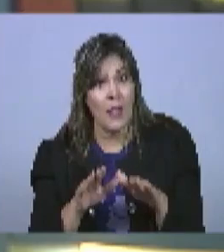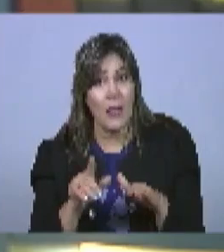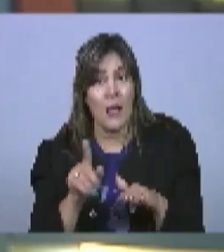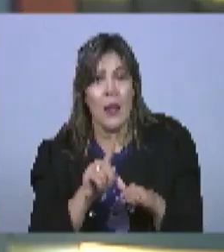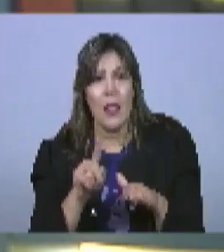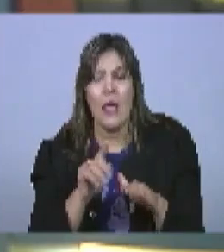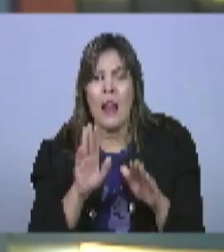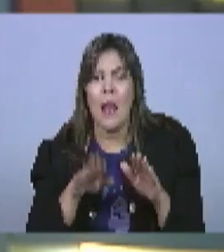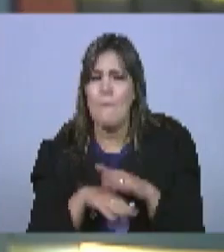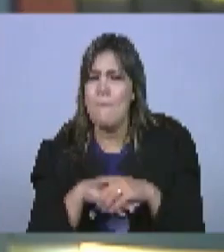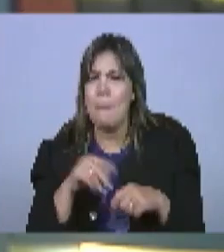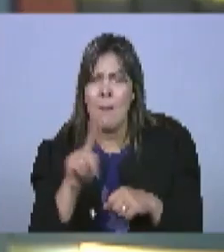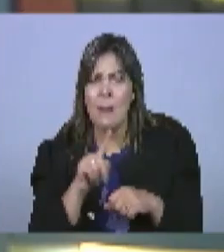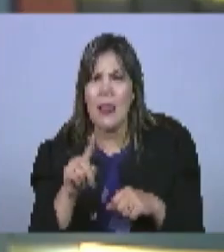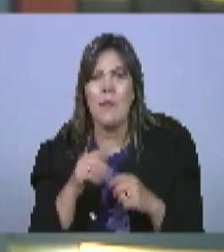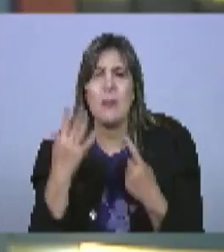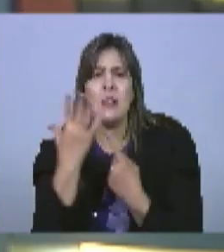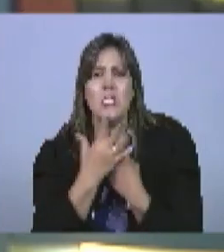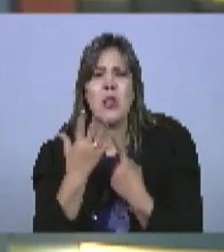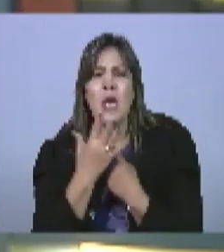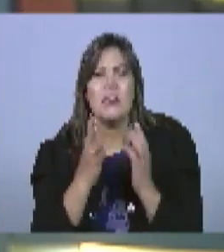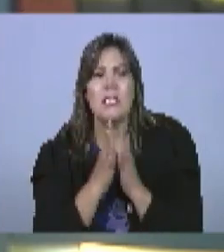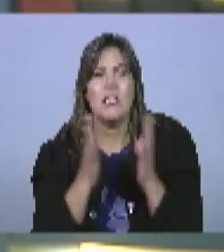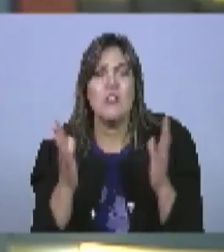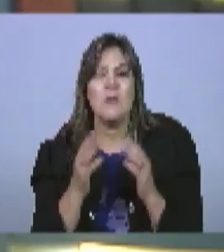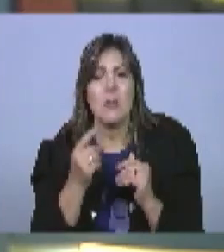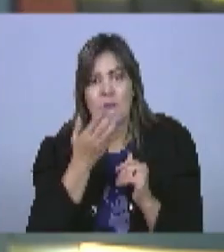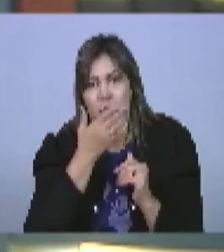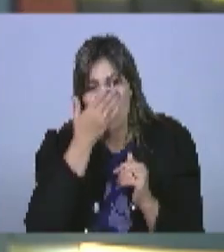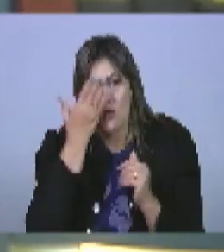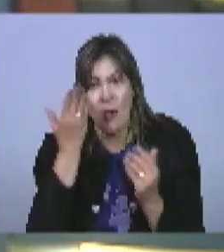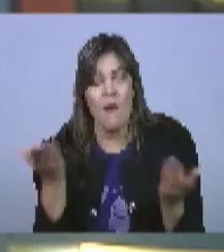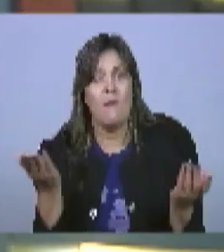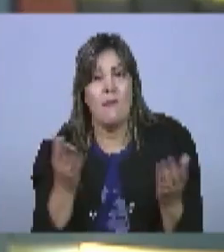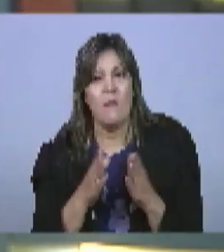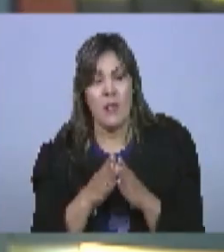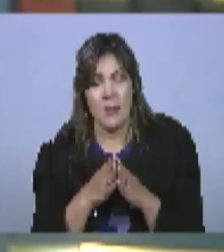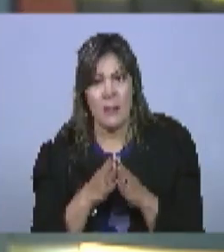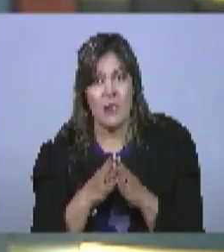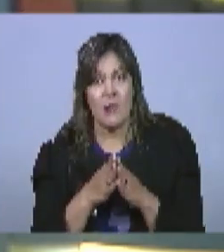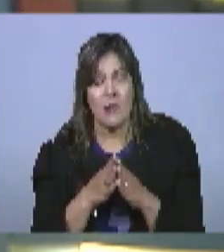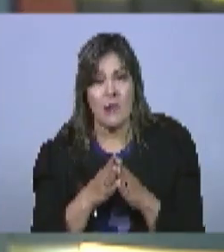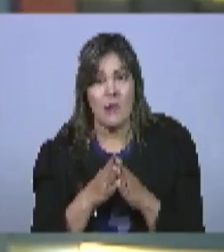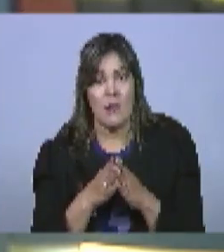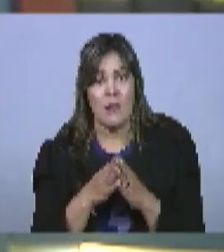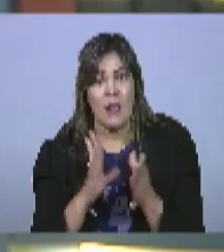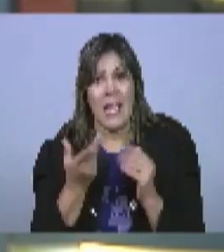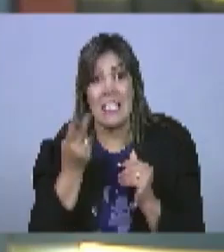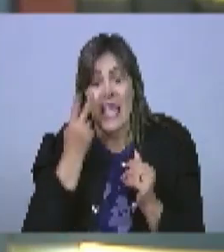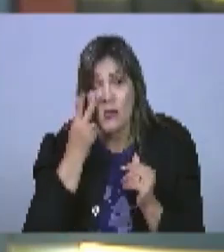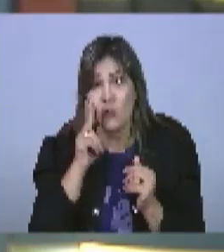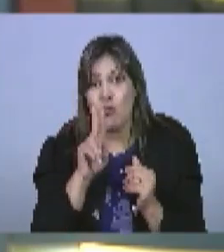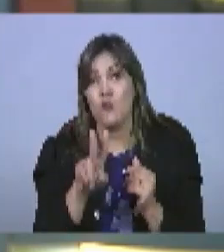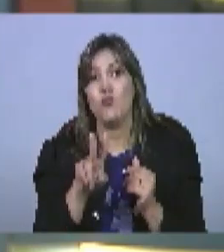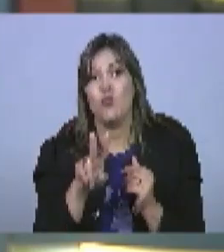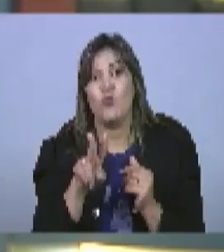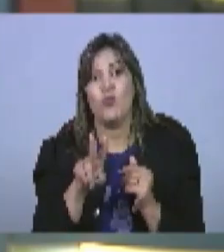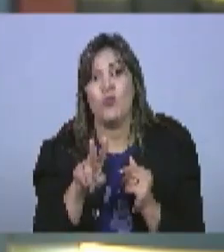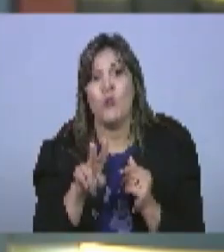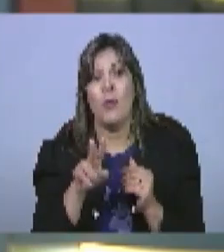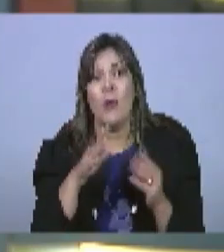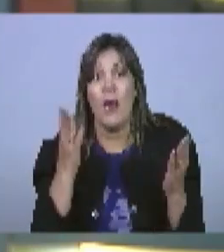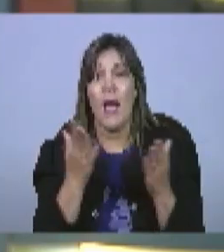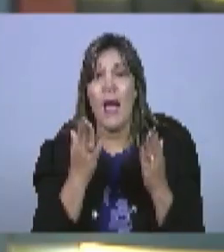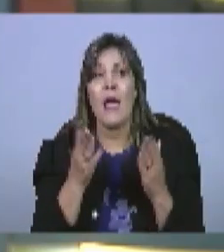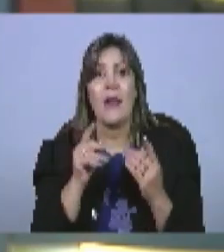تحدث تاثيرا ضخما ما حدش عارف هل احنا هنشوف يعني حاله